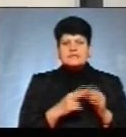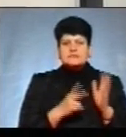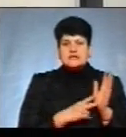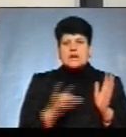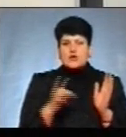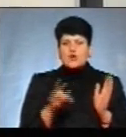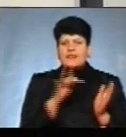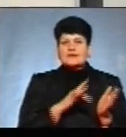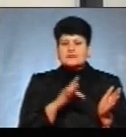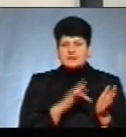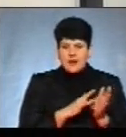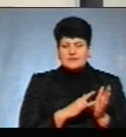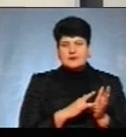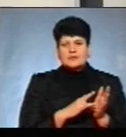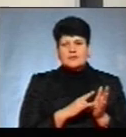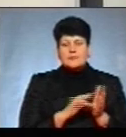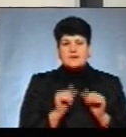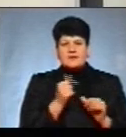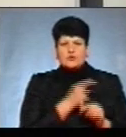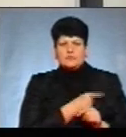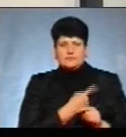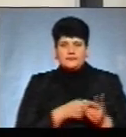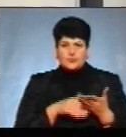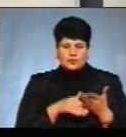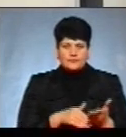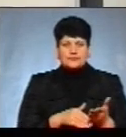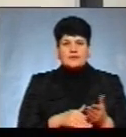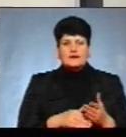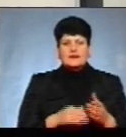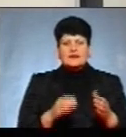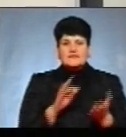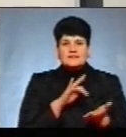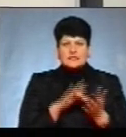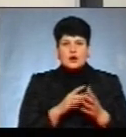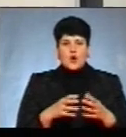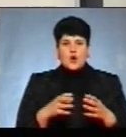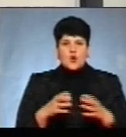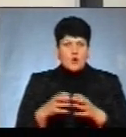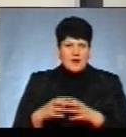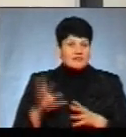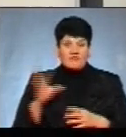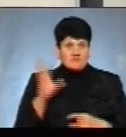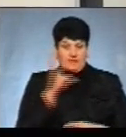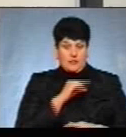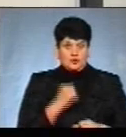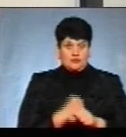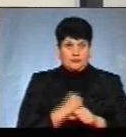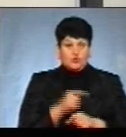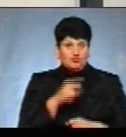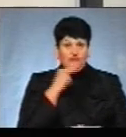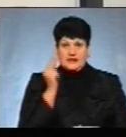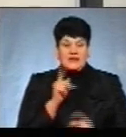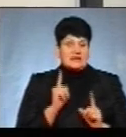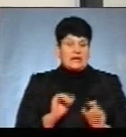тільки 17 районних центрів первинної медико-санітарної допомоги, є центри в громадах, і всім вдалося це зробити. Так що тут